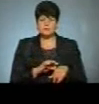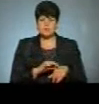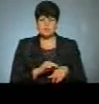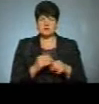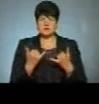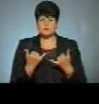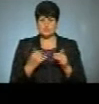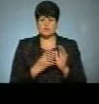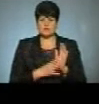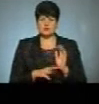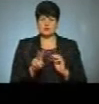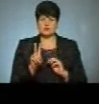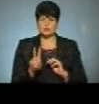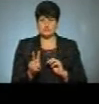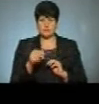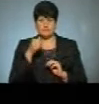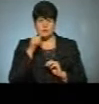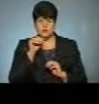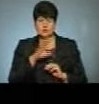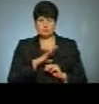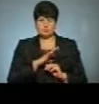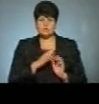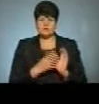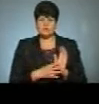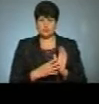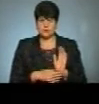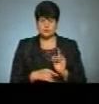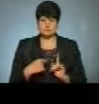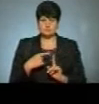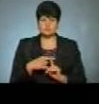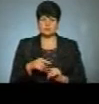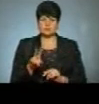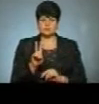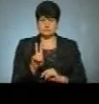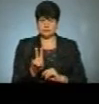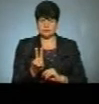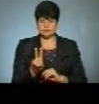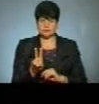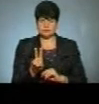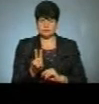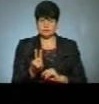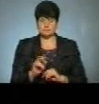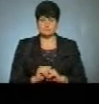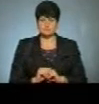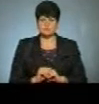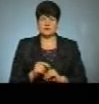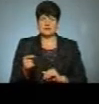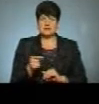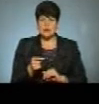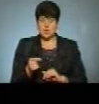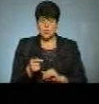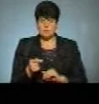сьогодні 92, вчора було 90, тобто збільшення на 2 випадки. В